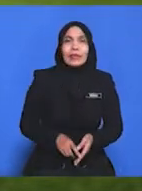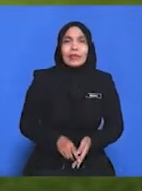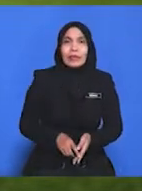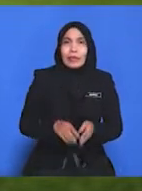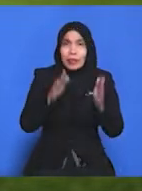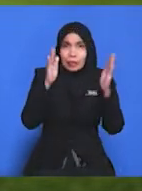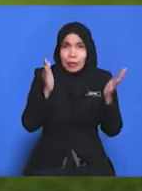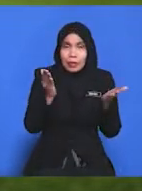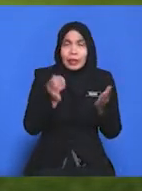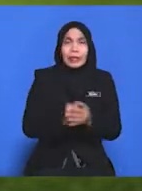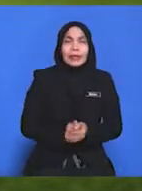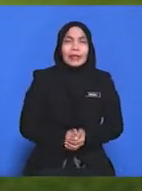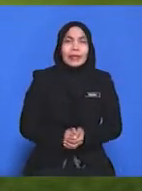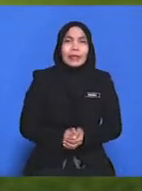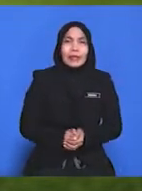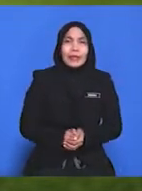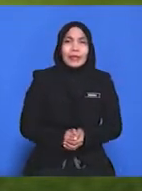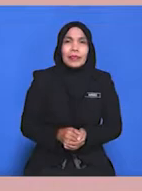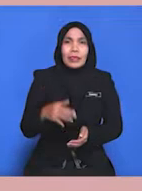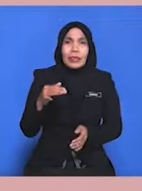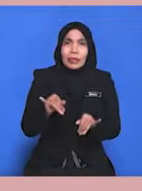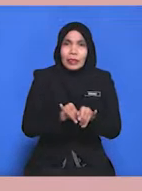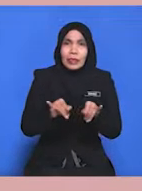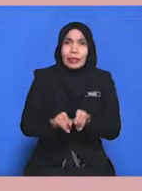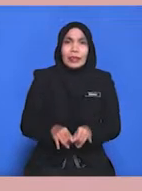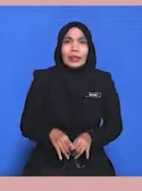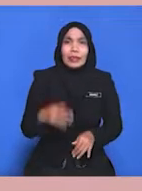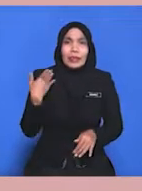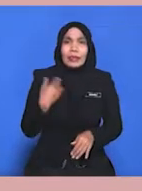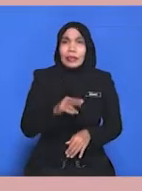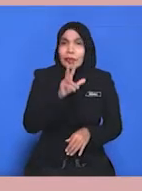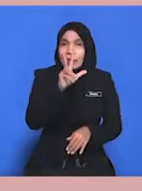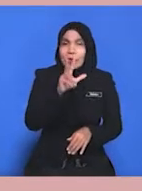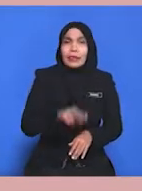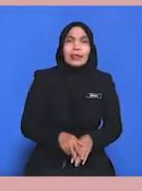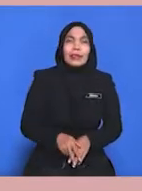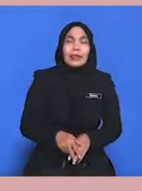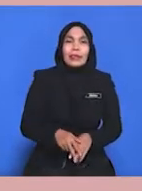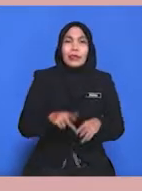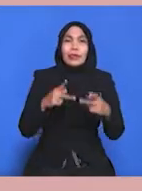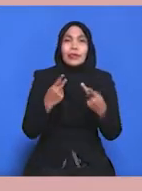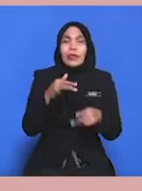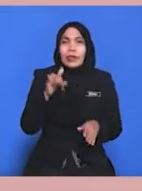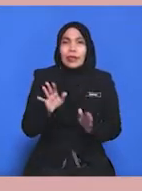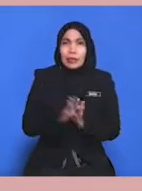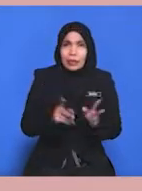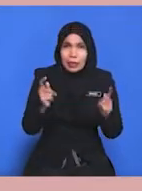bagi 3 pasukan bertanding. Caranya, lakar 2 garisan pendek dan 1 garisan